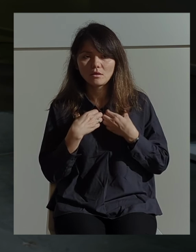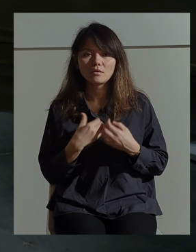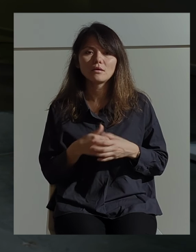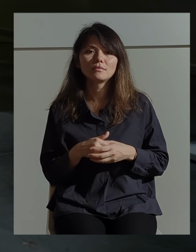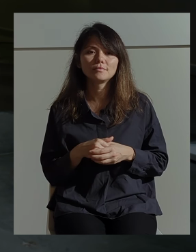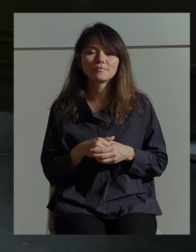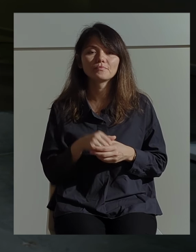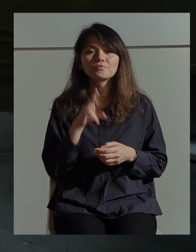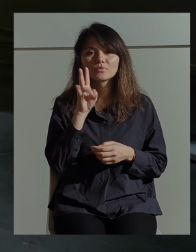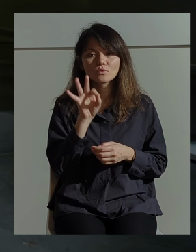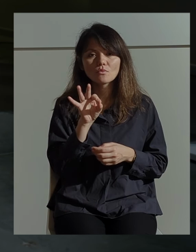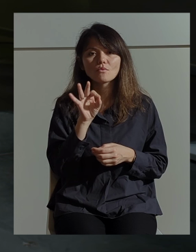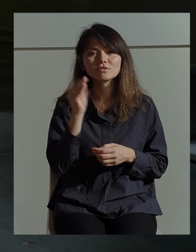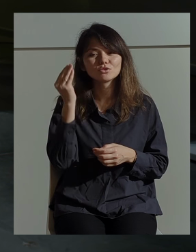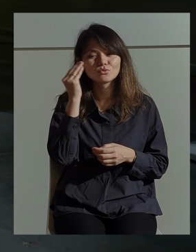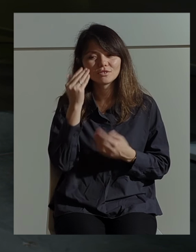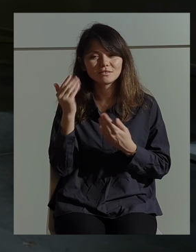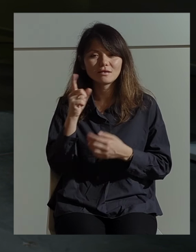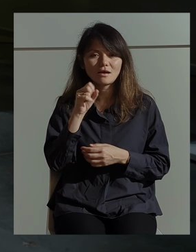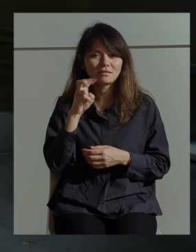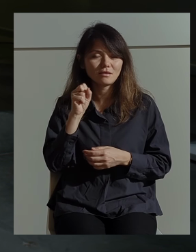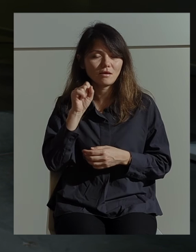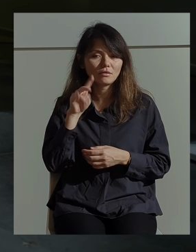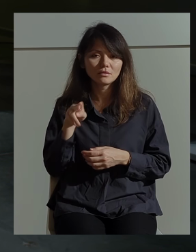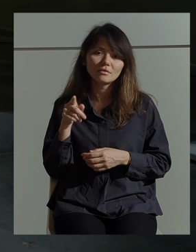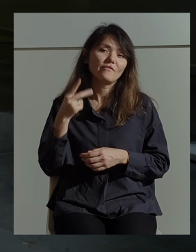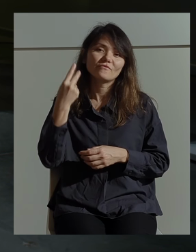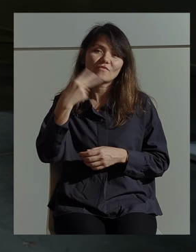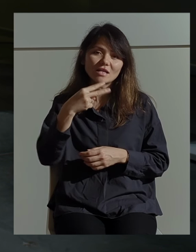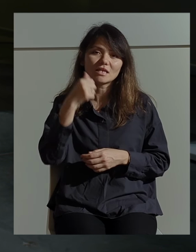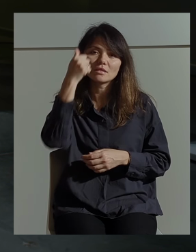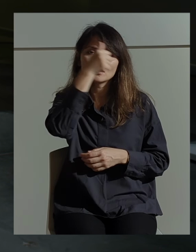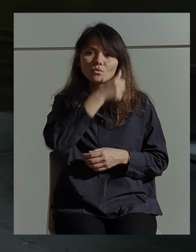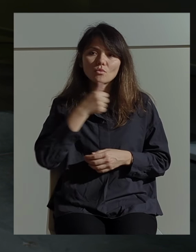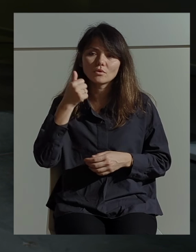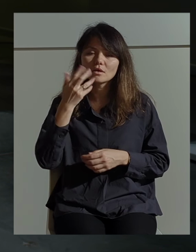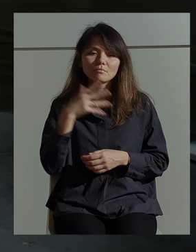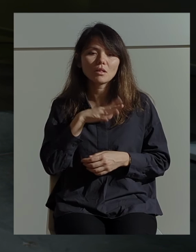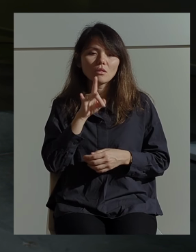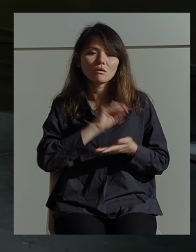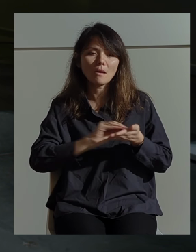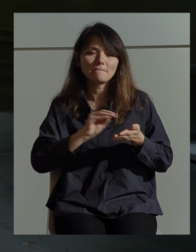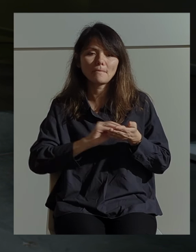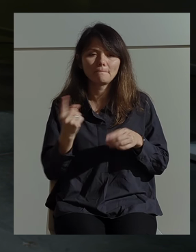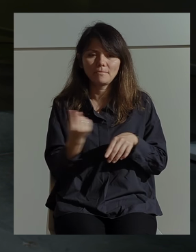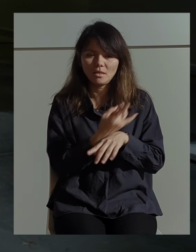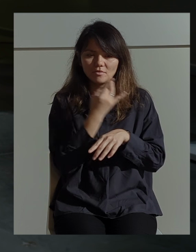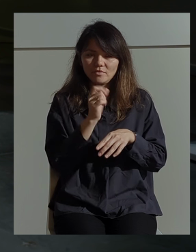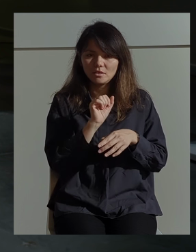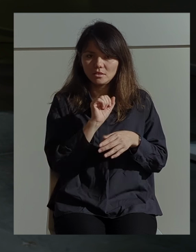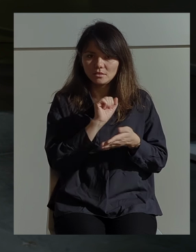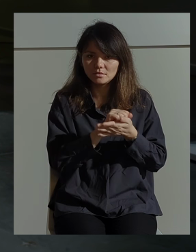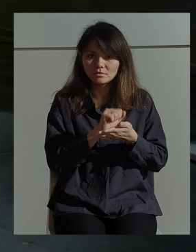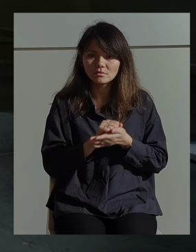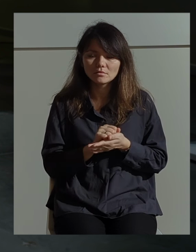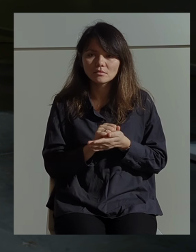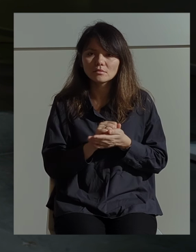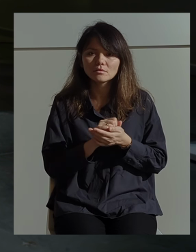вот Однако с точки зрения Ханна арент поскольку в двадцатые годы когда этот роман был впервые издан